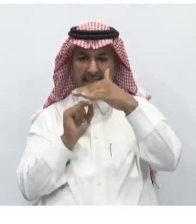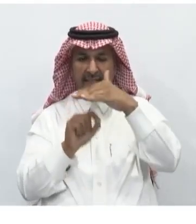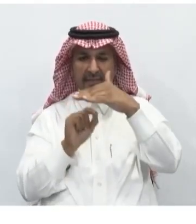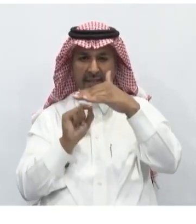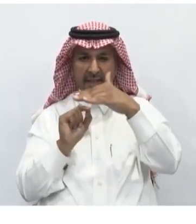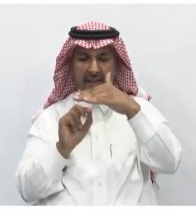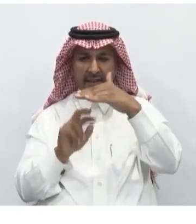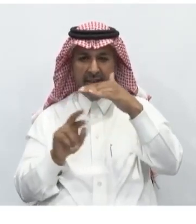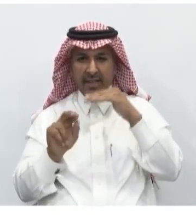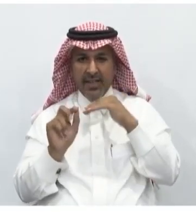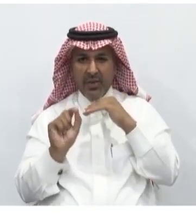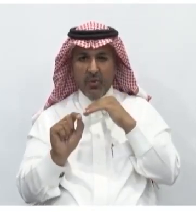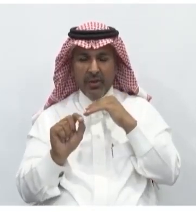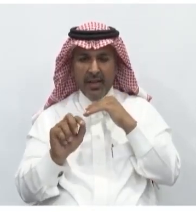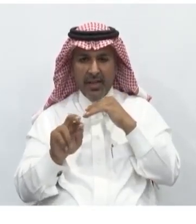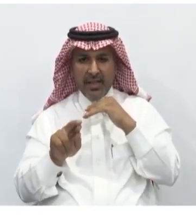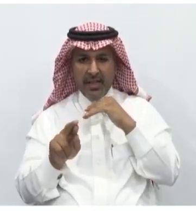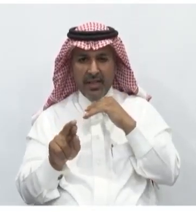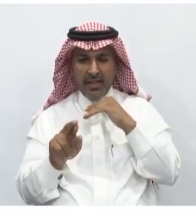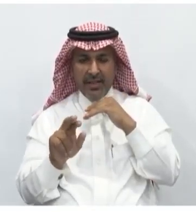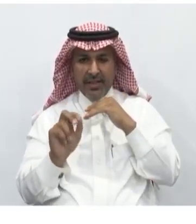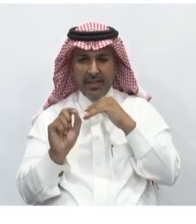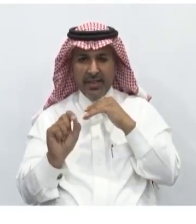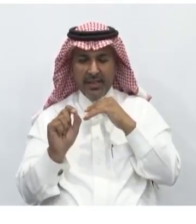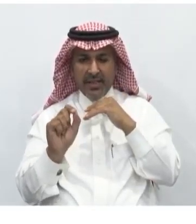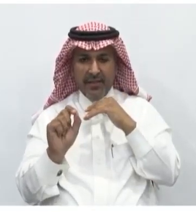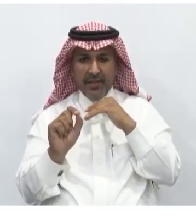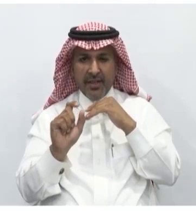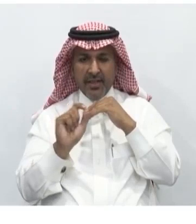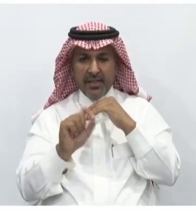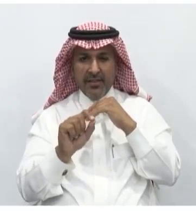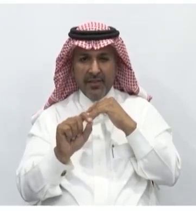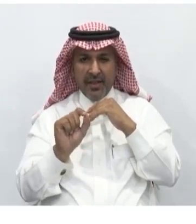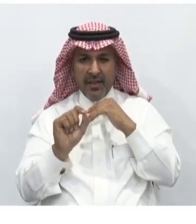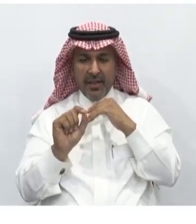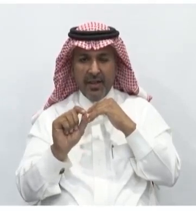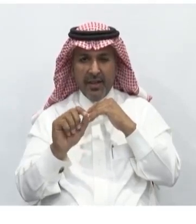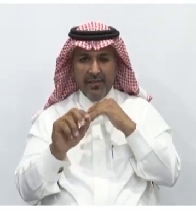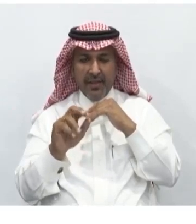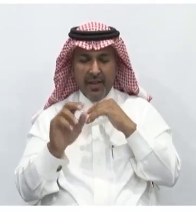مول من الماء وكبريتات النحاس 0.0099